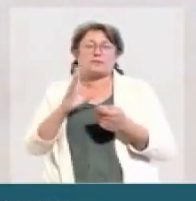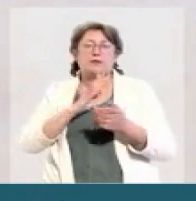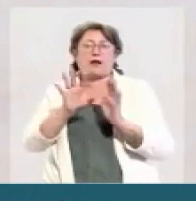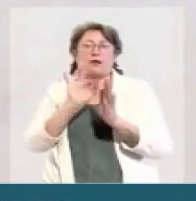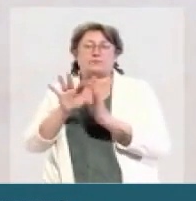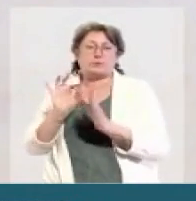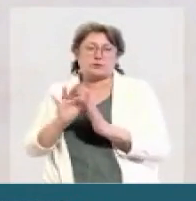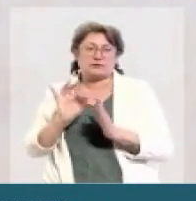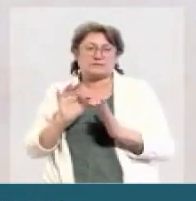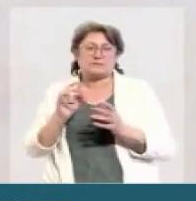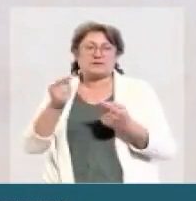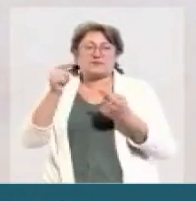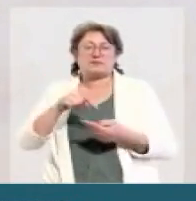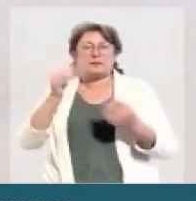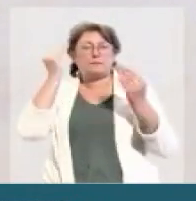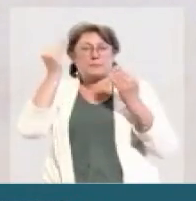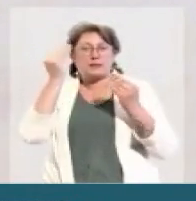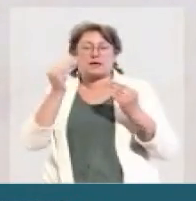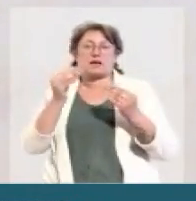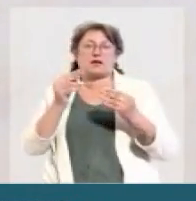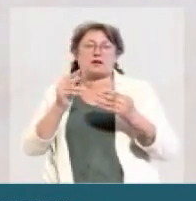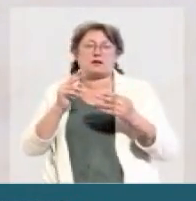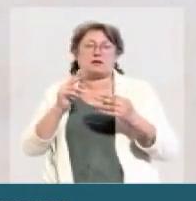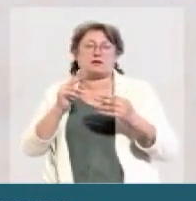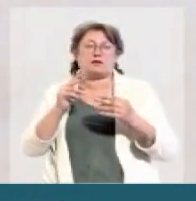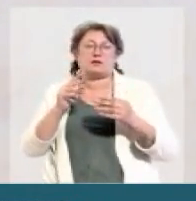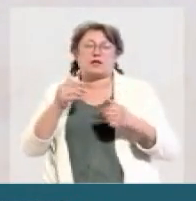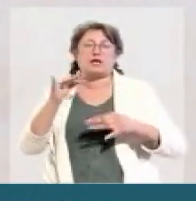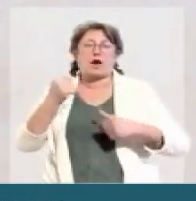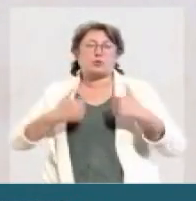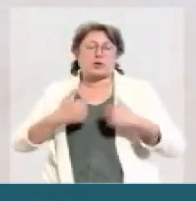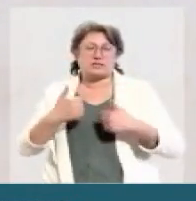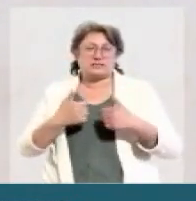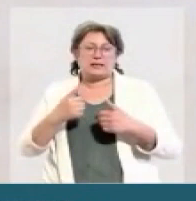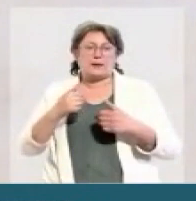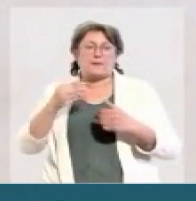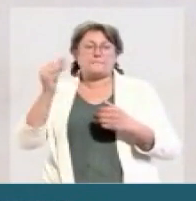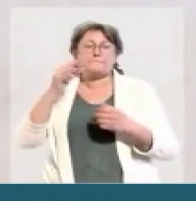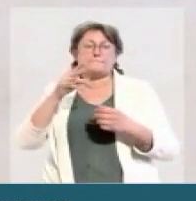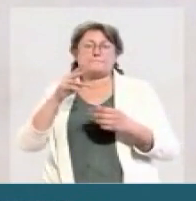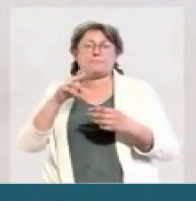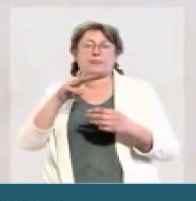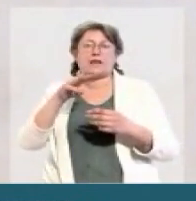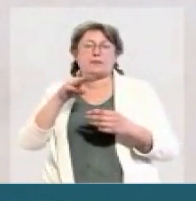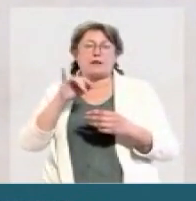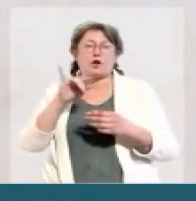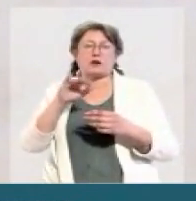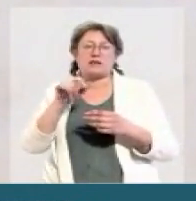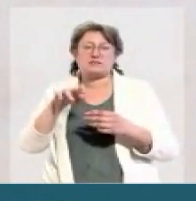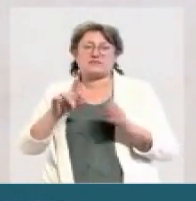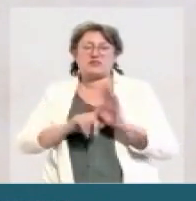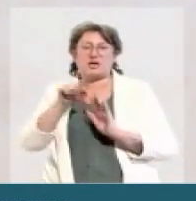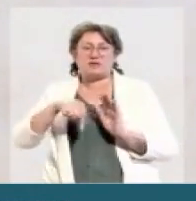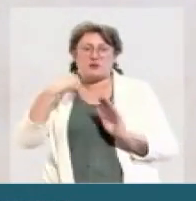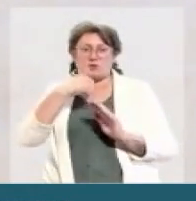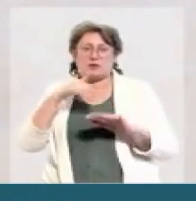в соответствии с принципами меритократии и открытой конкуренции. По принципу меритократии только с начала текущего